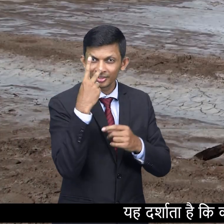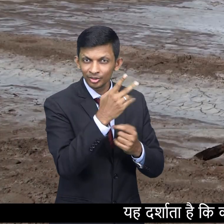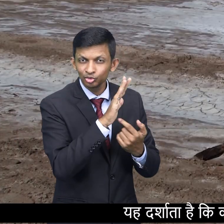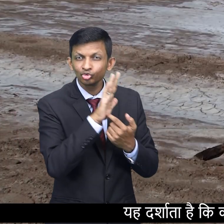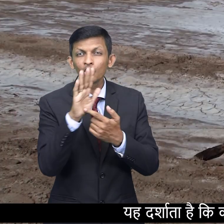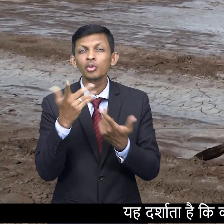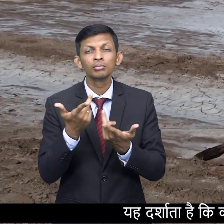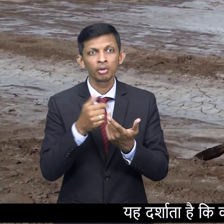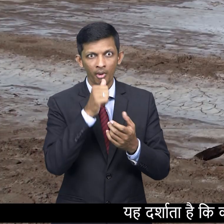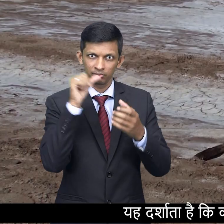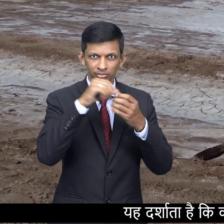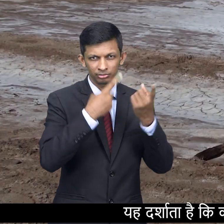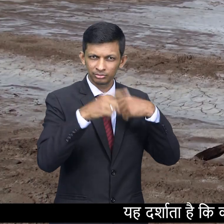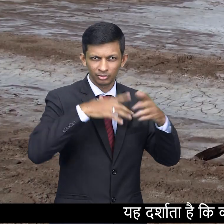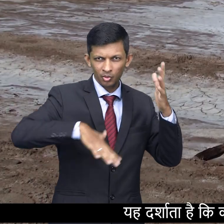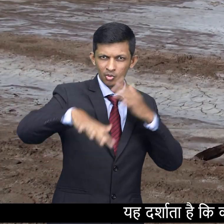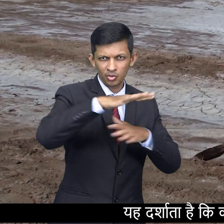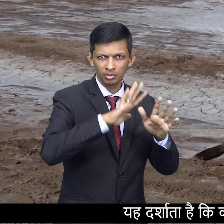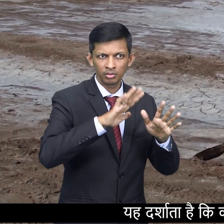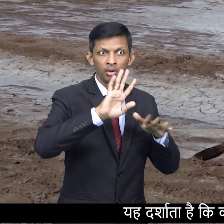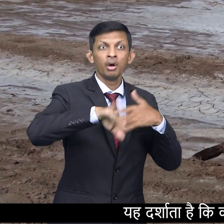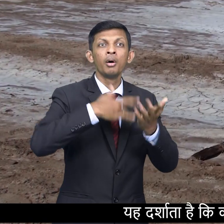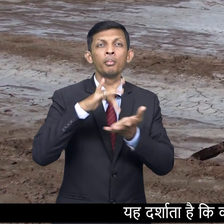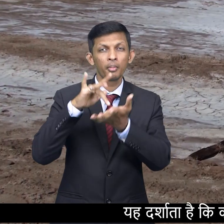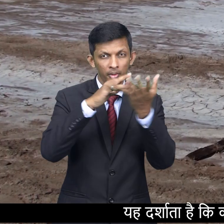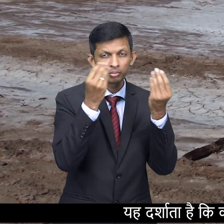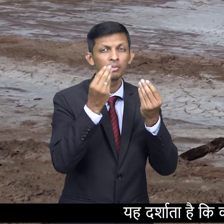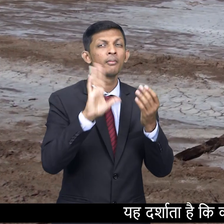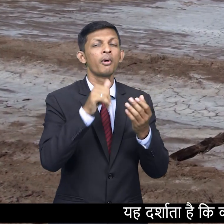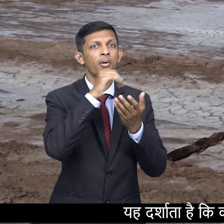ये दर्शाता है कि कई जगहों पर पानी दुर्लभ हो गया है।